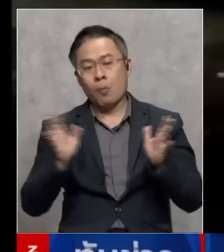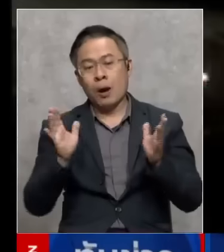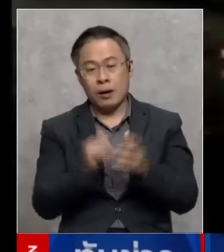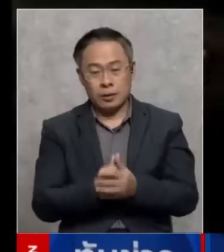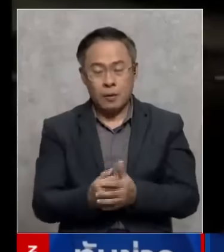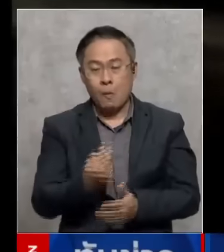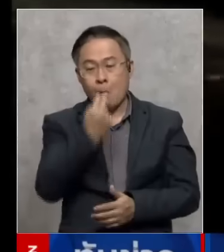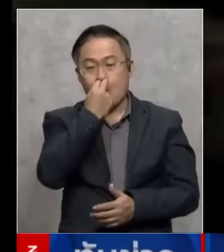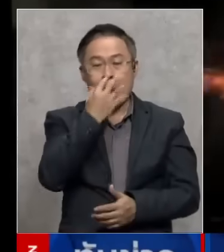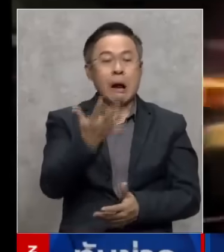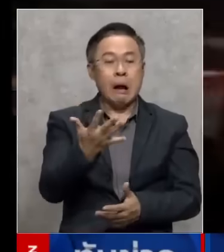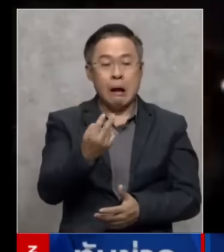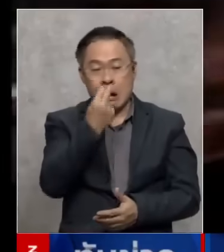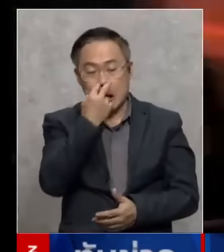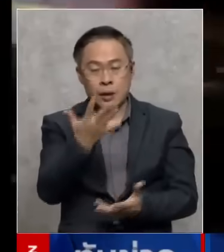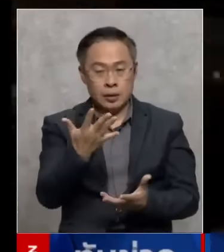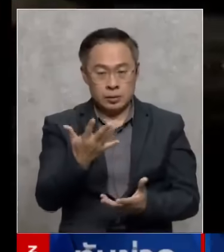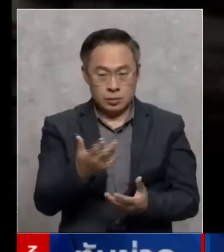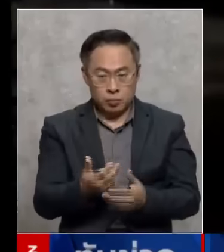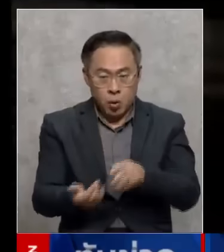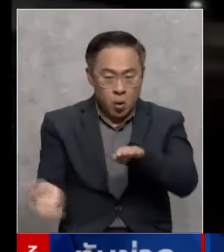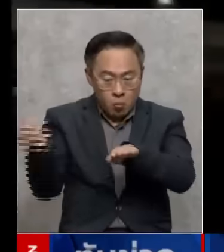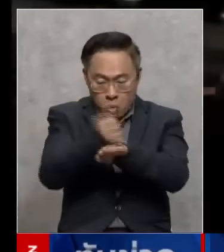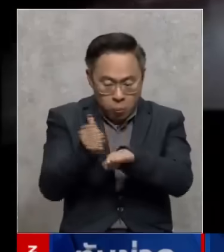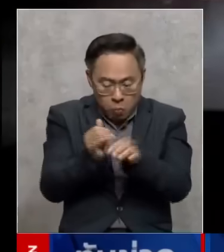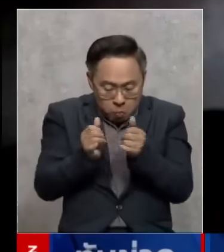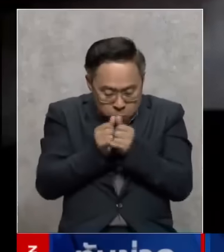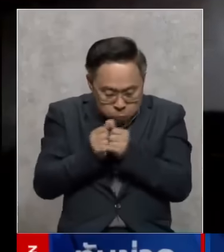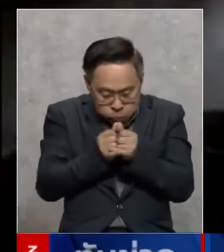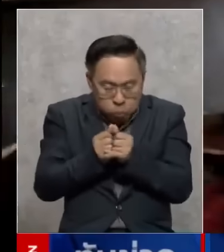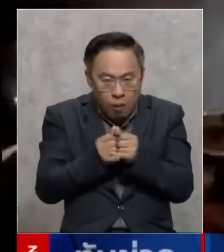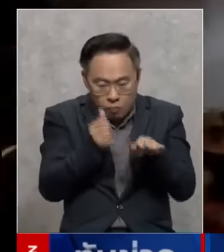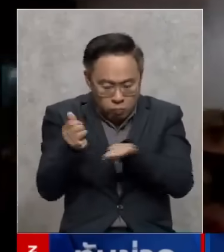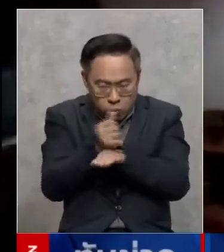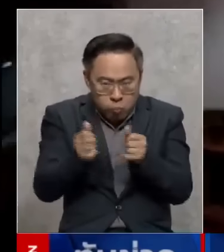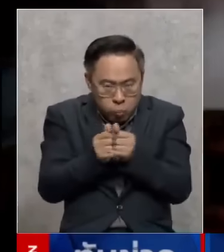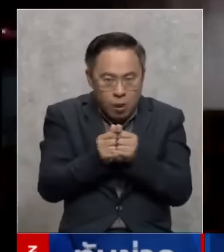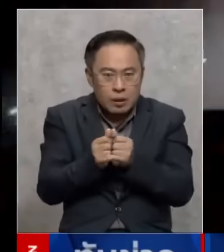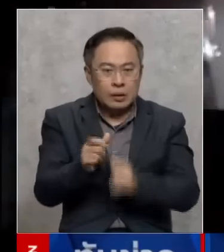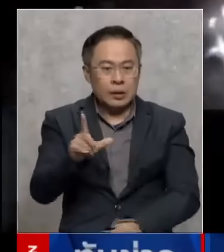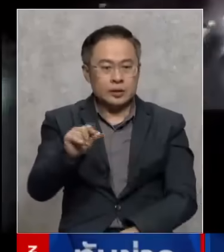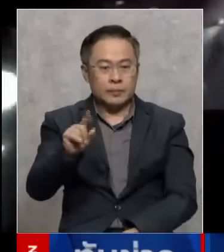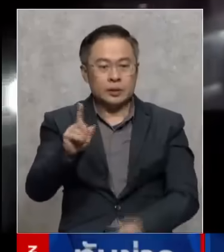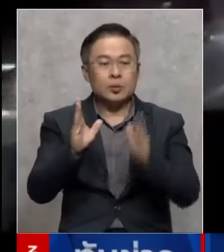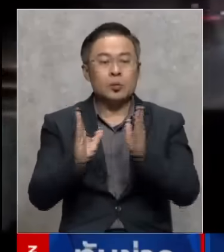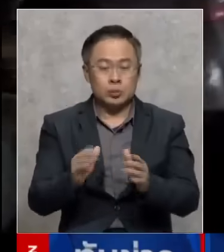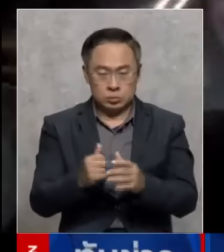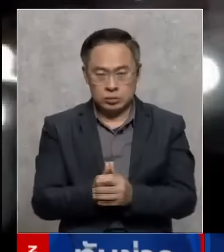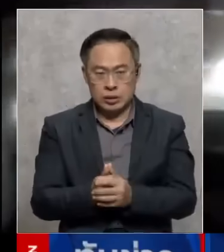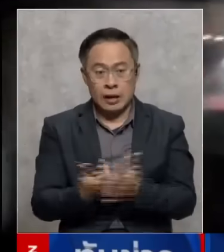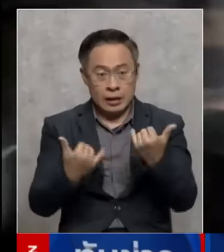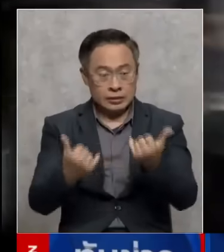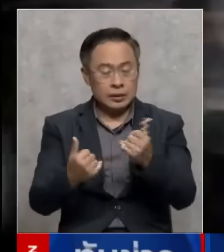21คนพันตำรวจตรีปวินวิทย์อุดมพรค่ะสารวัตรทางหลวงเนี่ยเขาก็ได้รับรายงานจากตำรวจทางหลวงอยุธยา